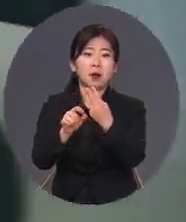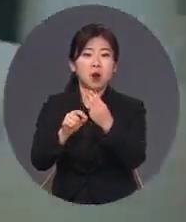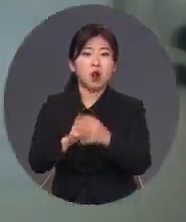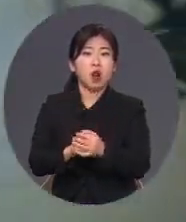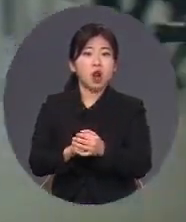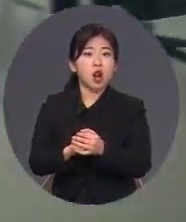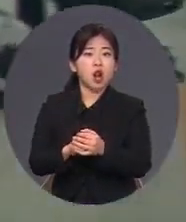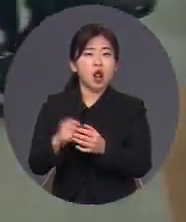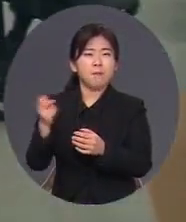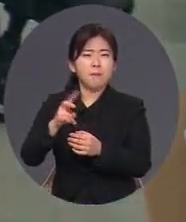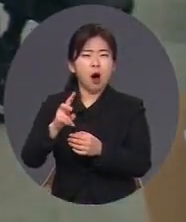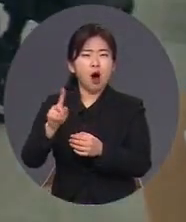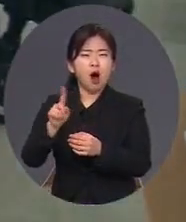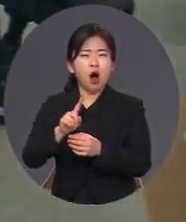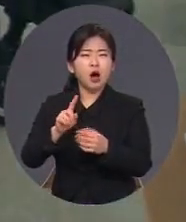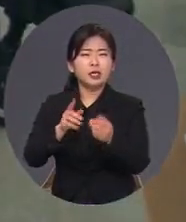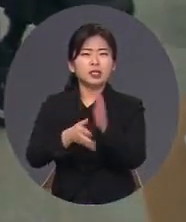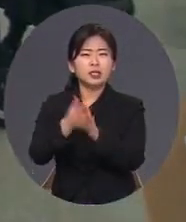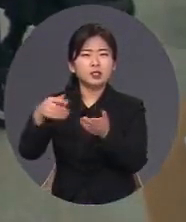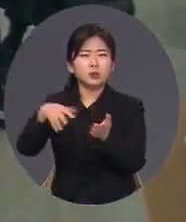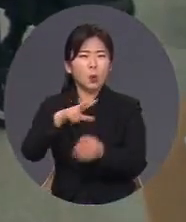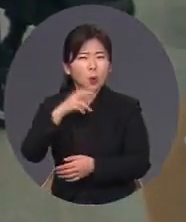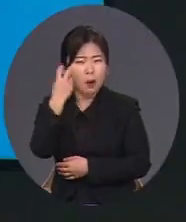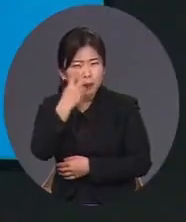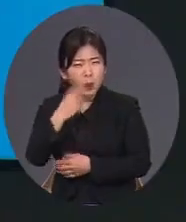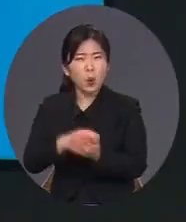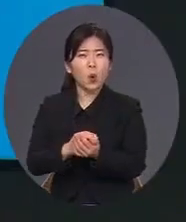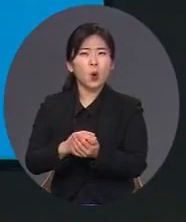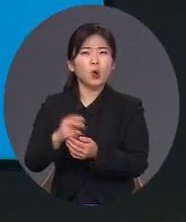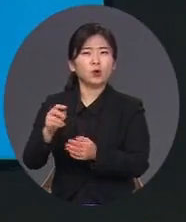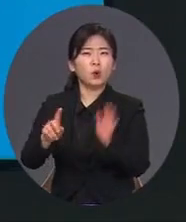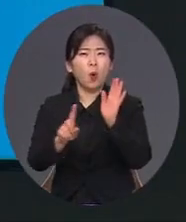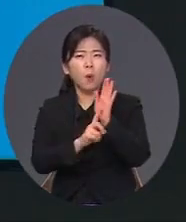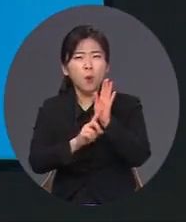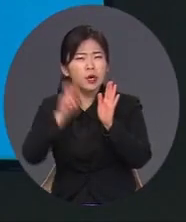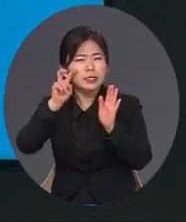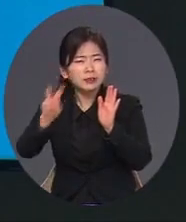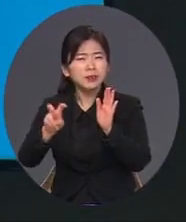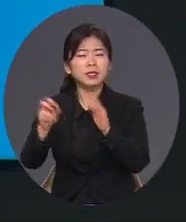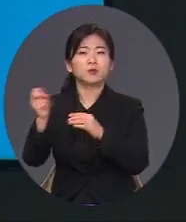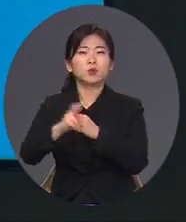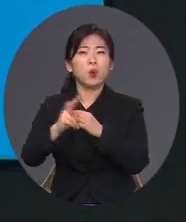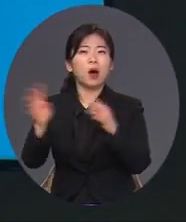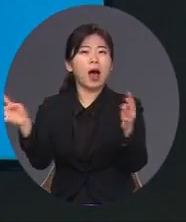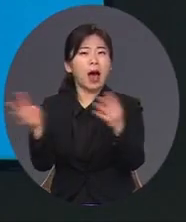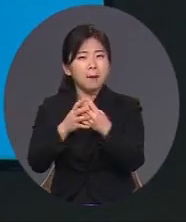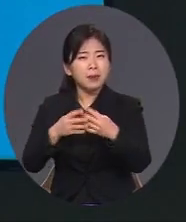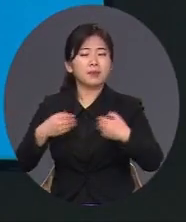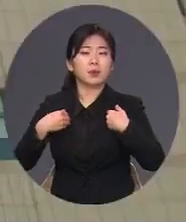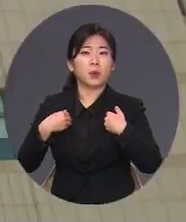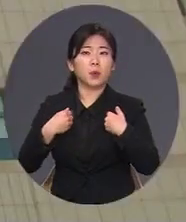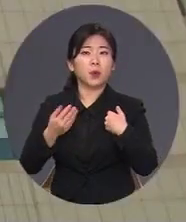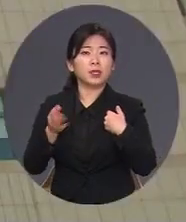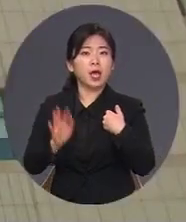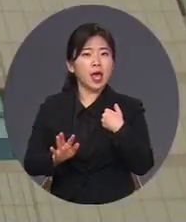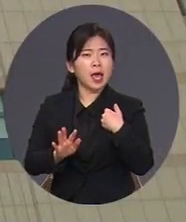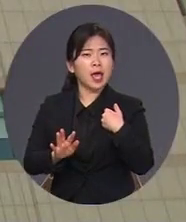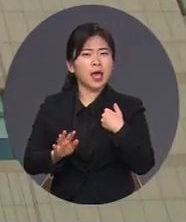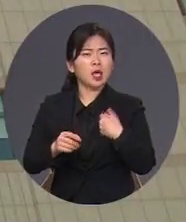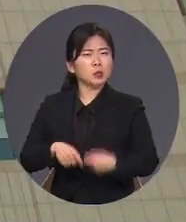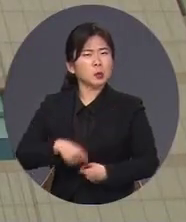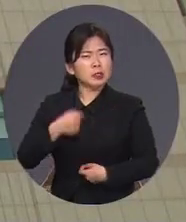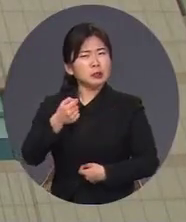행정 예고, 그리고 3개 시도 의회에서 의결 등을 거쳐야 출범이 가능합니다. 하지만 변수가 적지